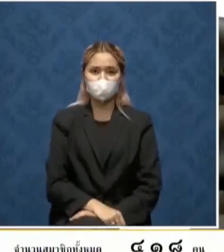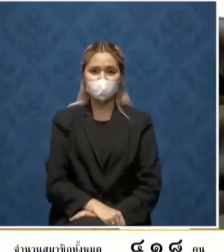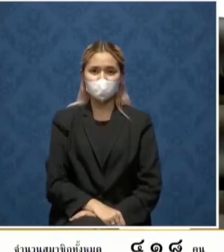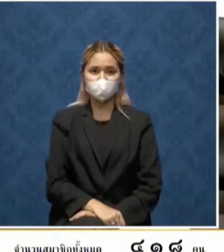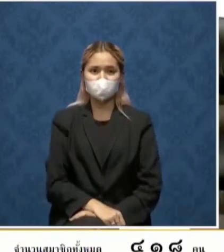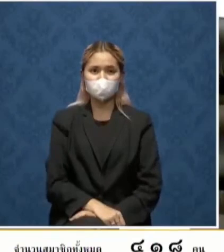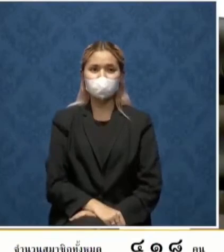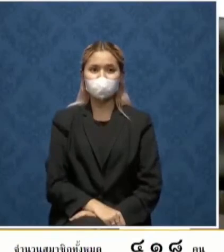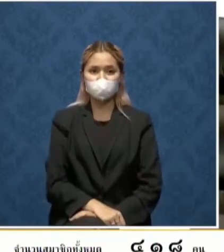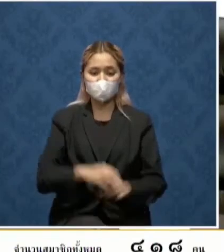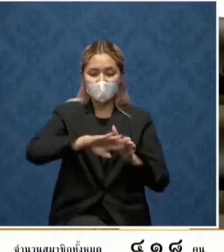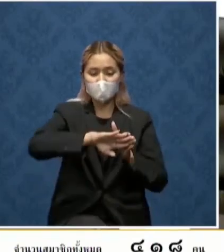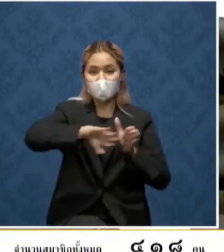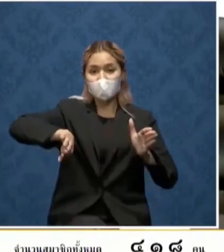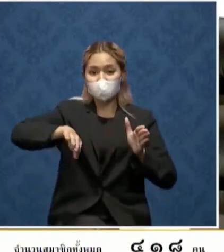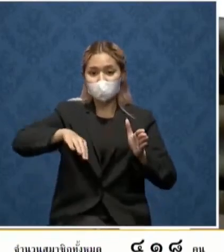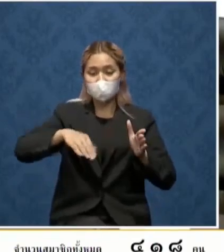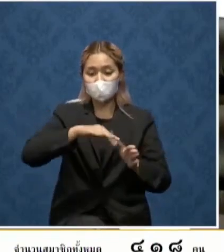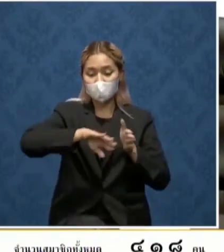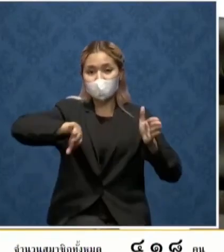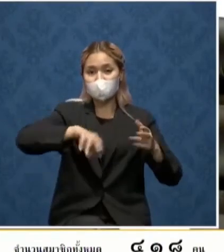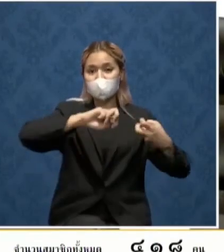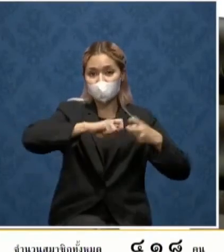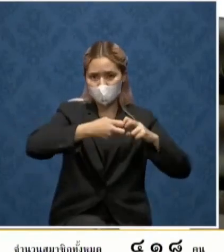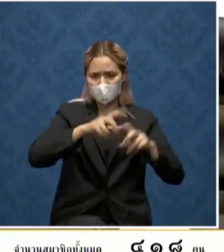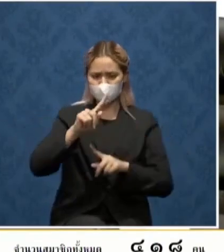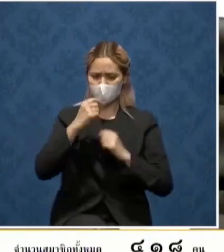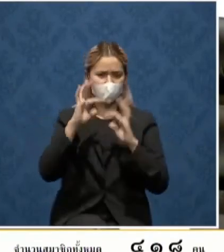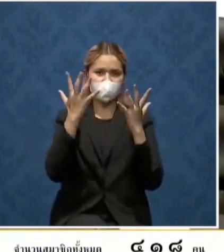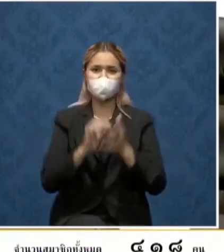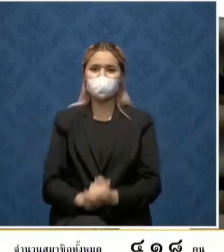Indianaลงรธพหารก็ไม่ตอบ